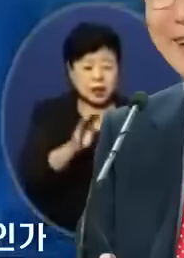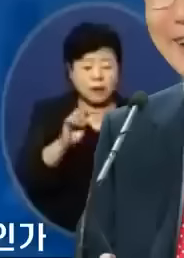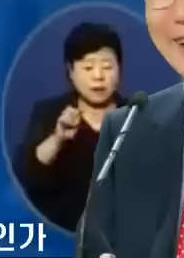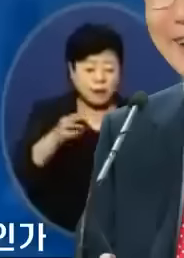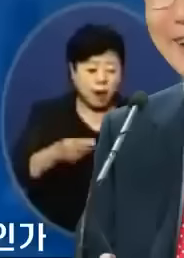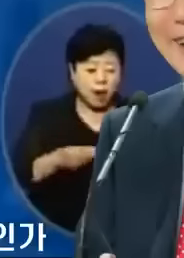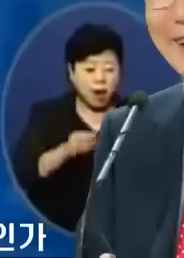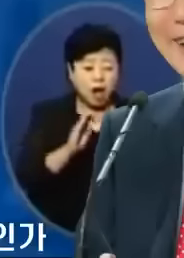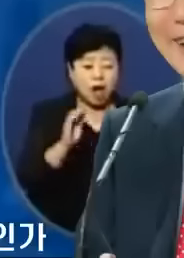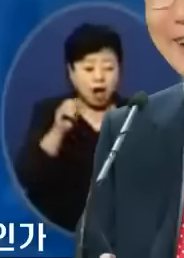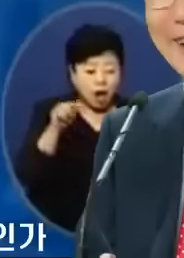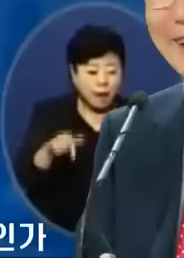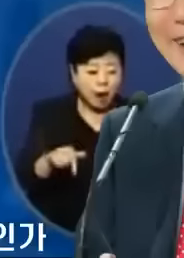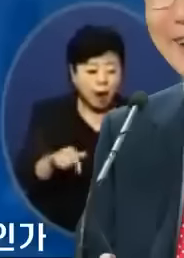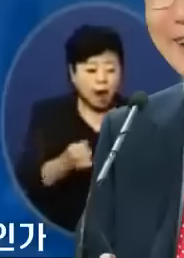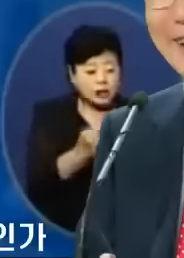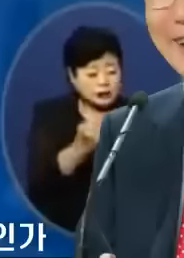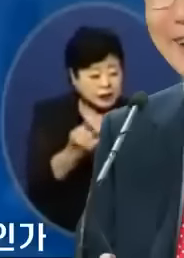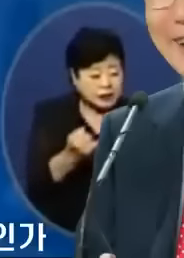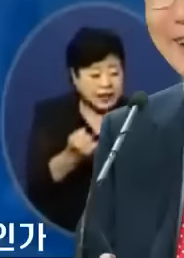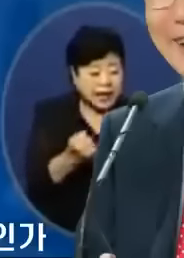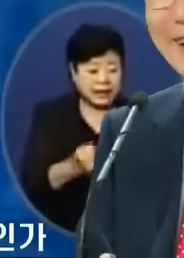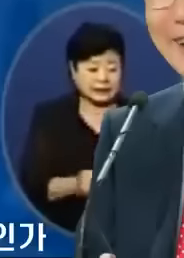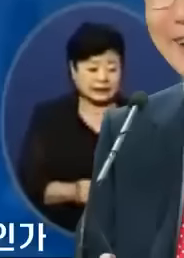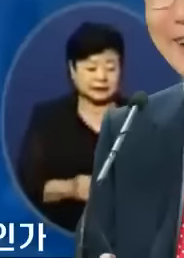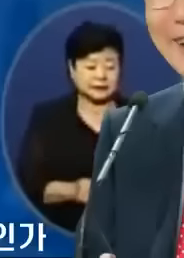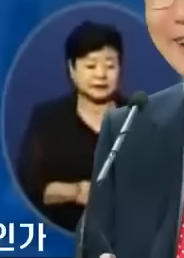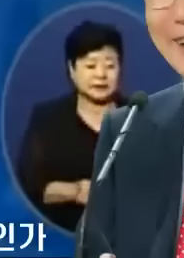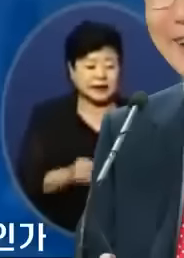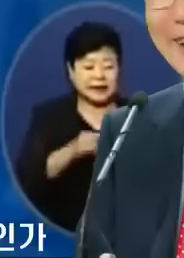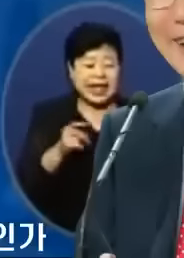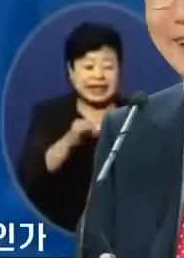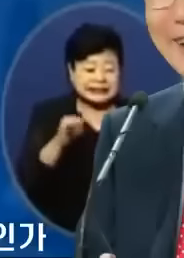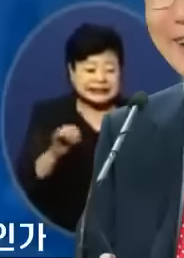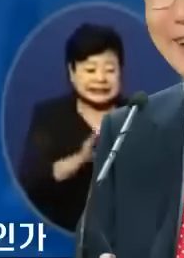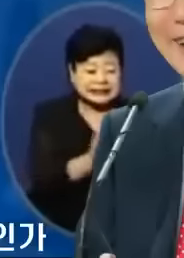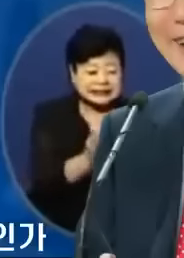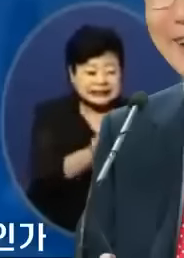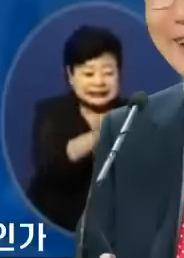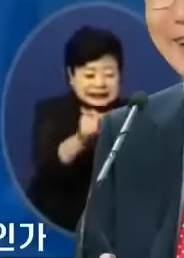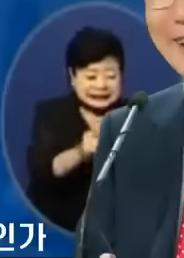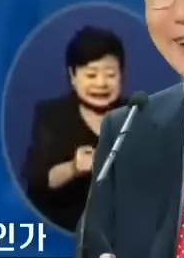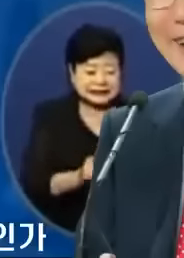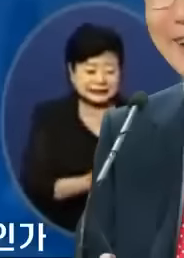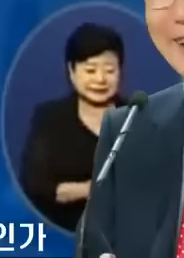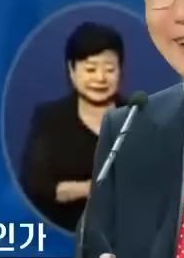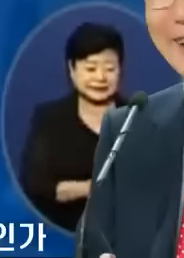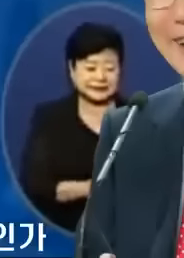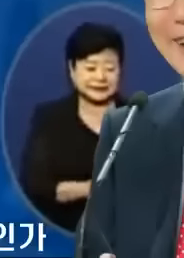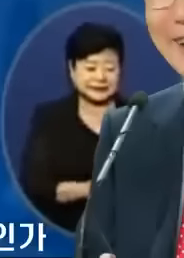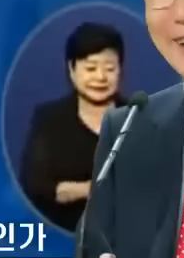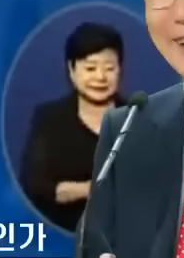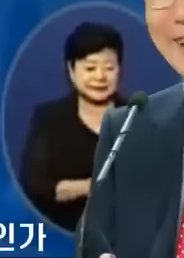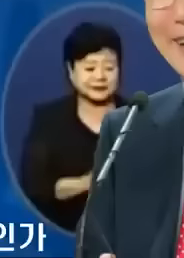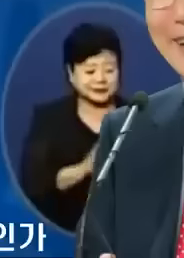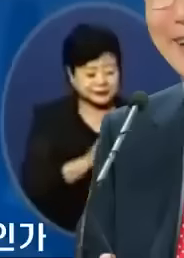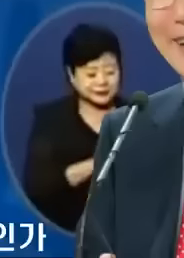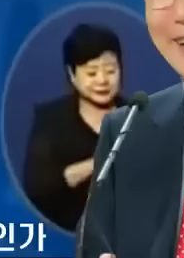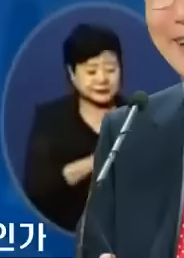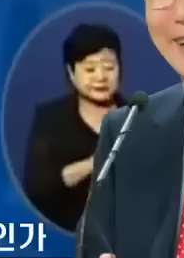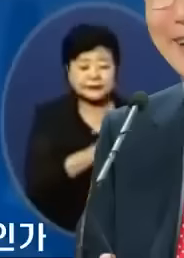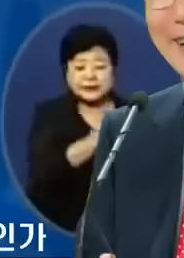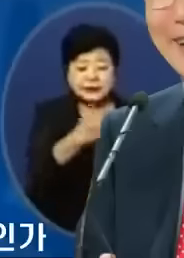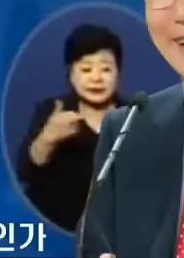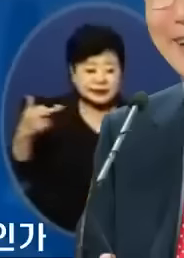여사는 돼지라는 작품으로 유명한 미국의 여류작가 인정을 받게 된 것입니다. 그런데 그에게 하나의